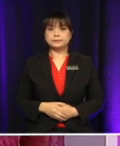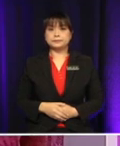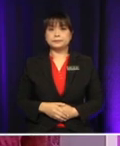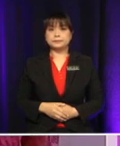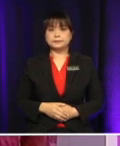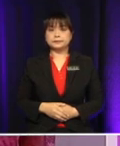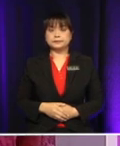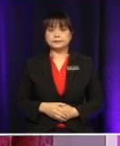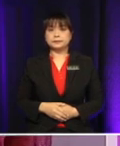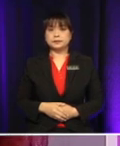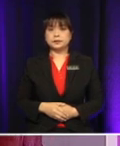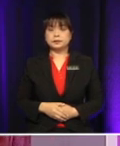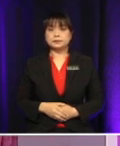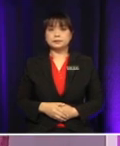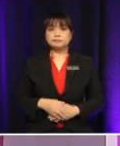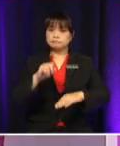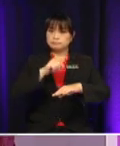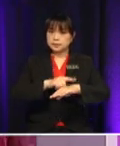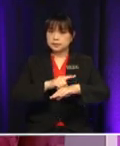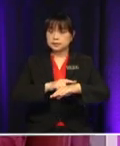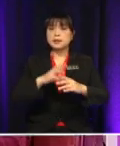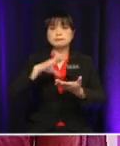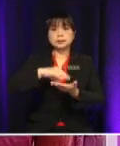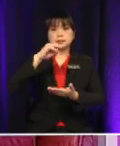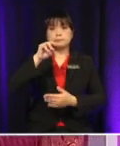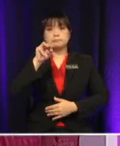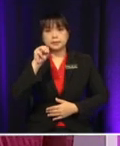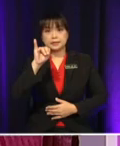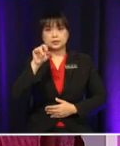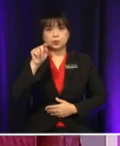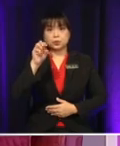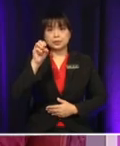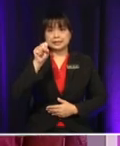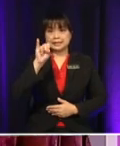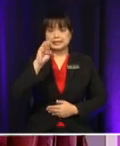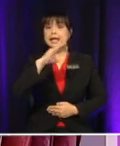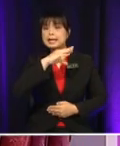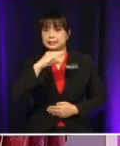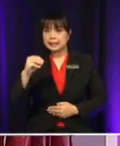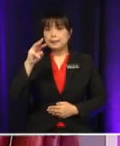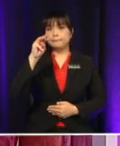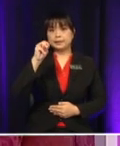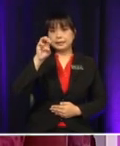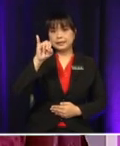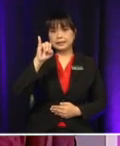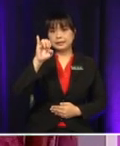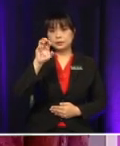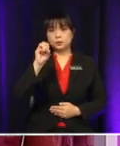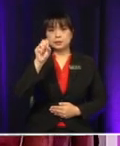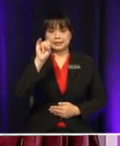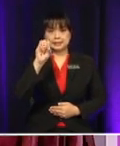a mitosis meiosis inilah anda perlu gunakan pengetahuan itu untuk menjawab Soalnya ini